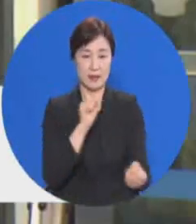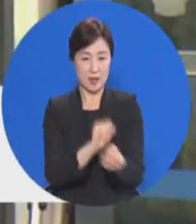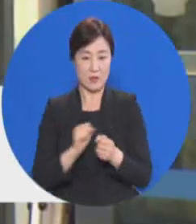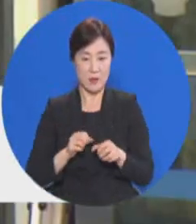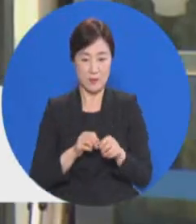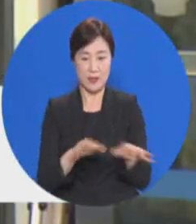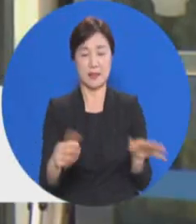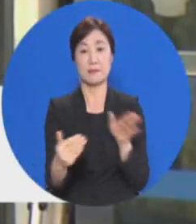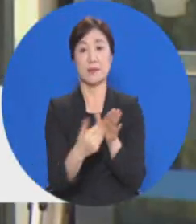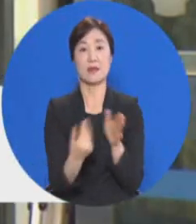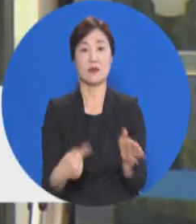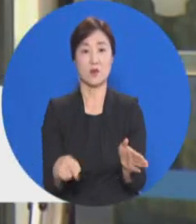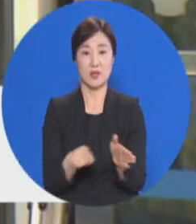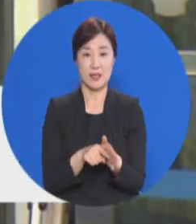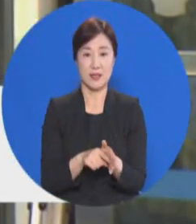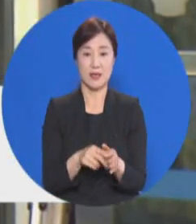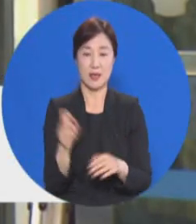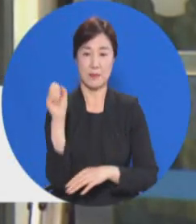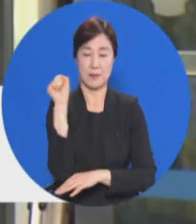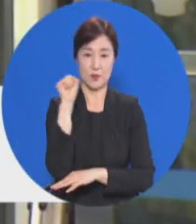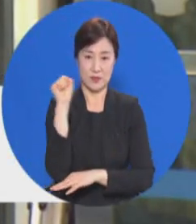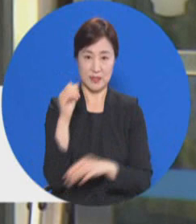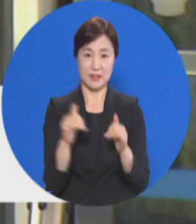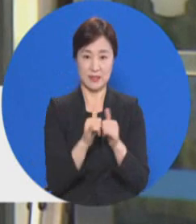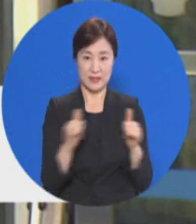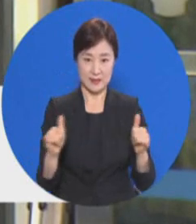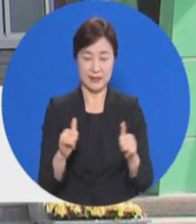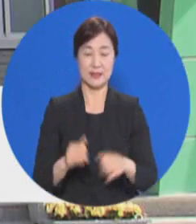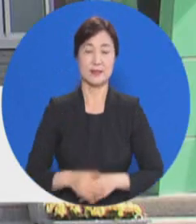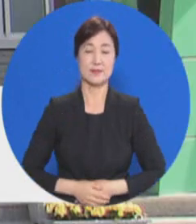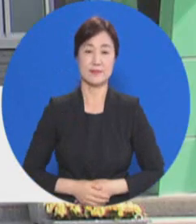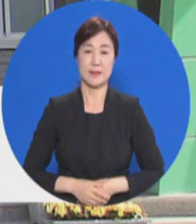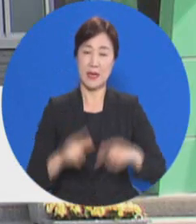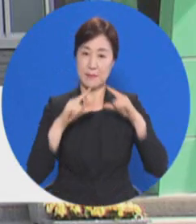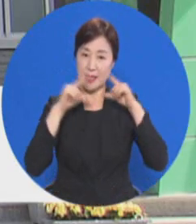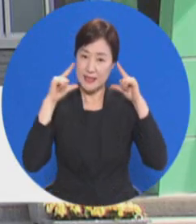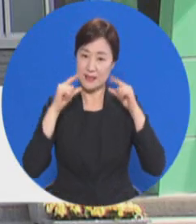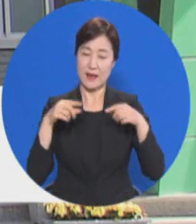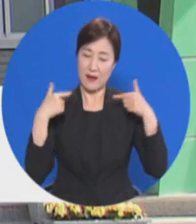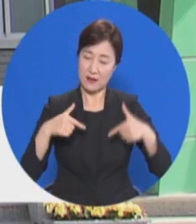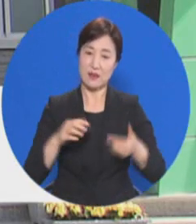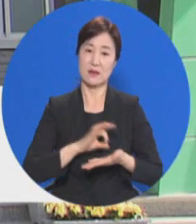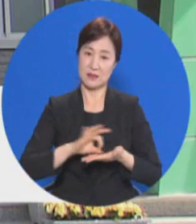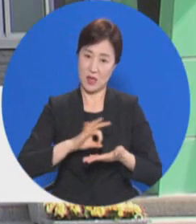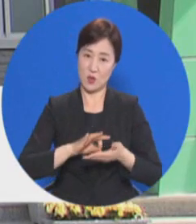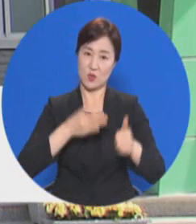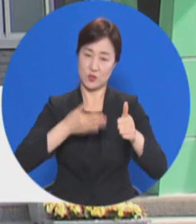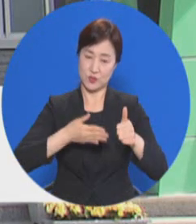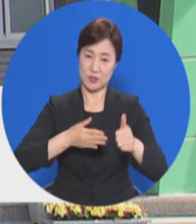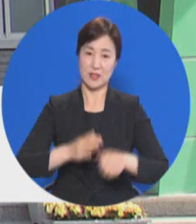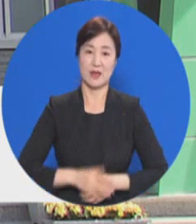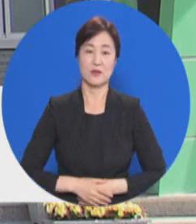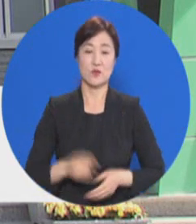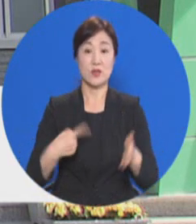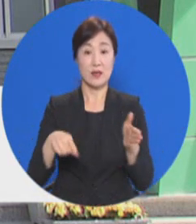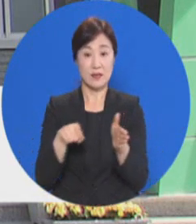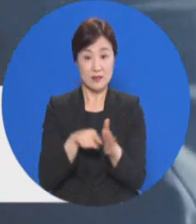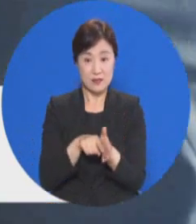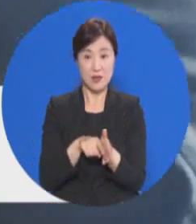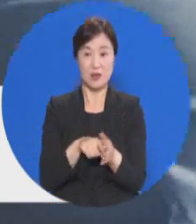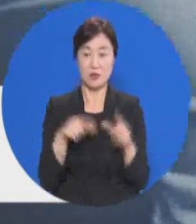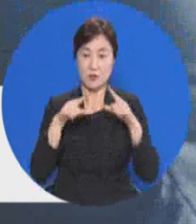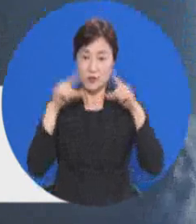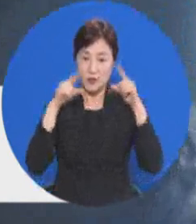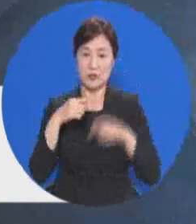확산을 예방하기 위해 시내버스와 택시 운수종사자들이 마스크를 상시 착용하고 운행할 수 있도록